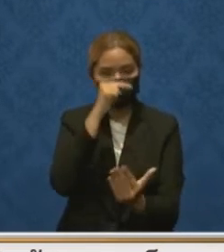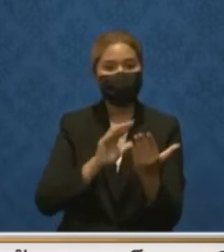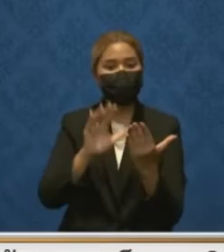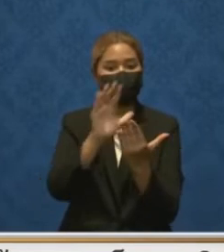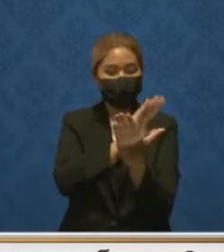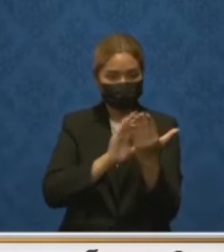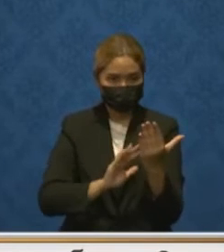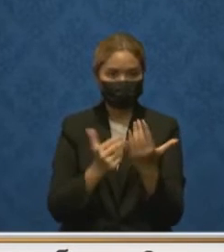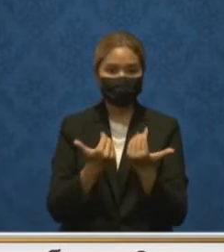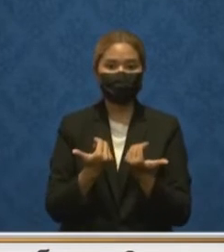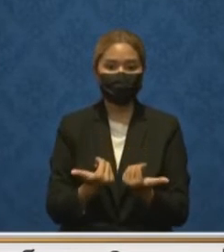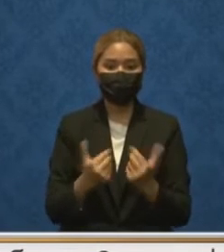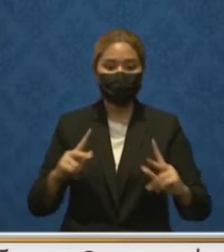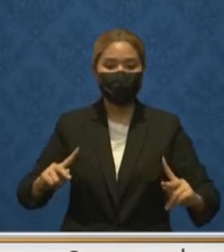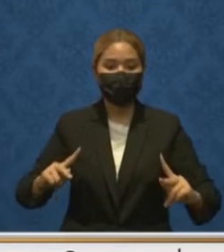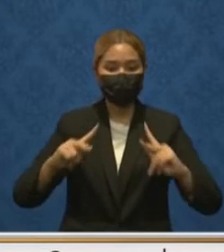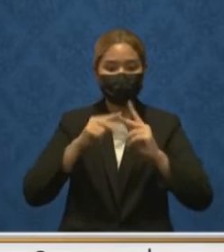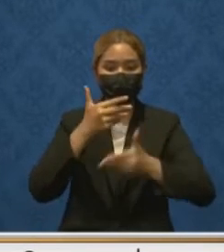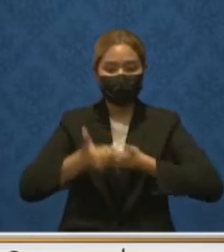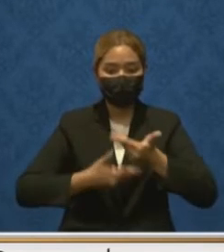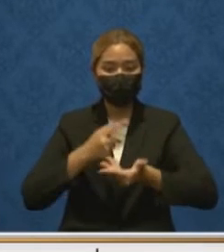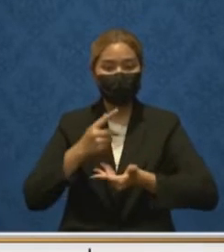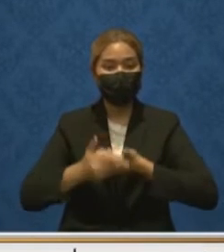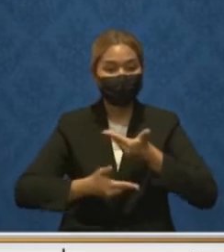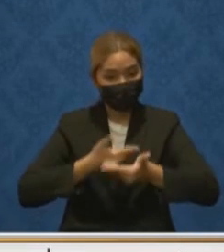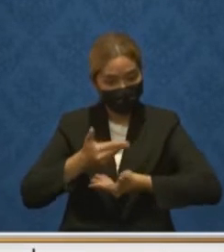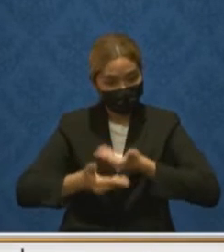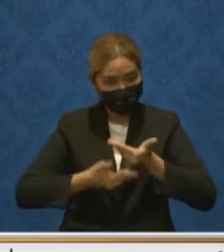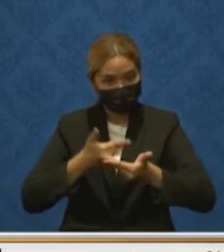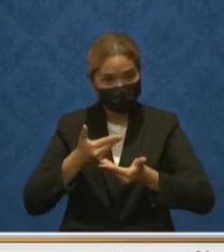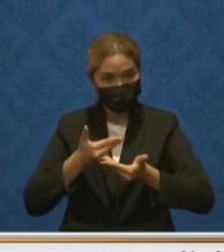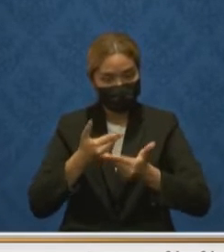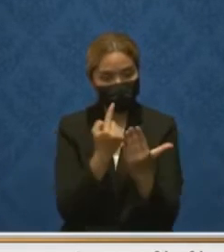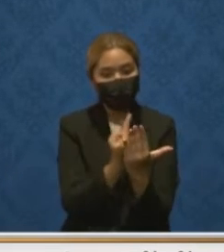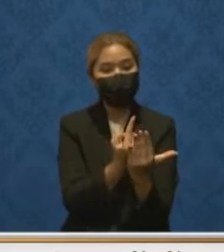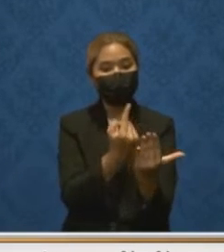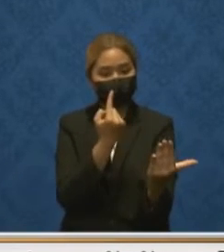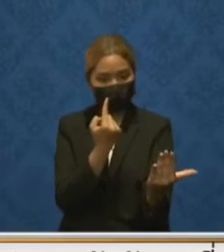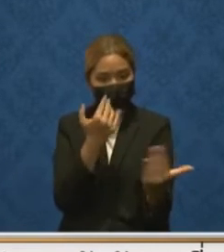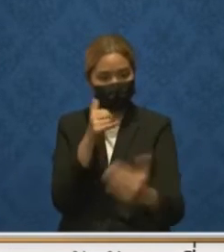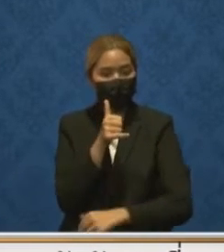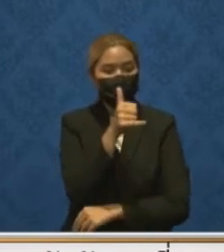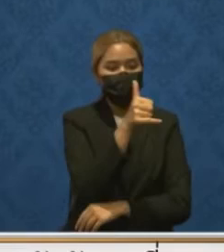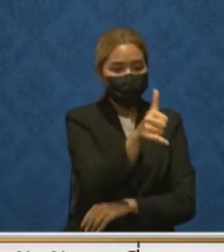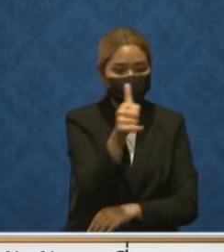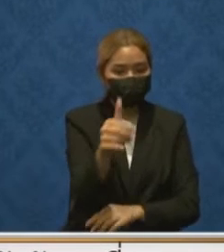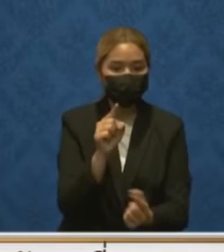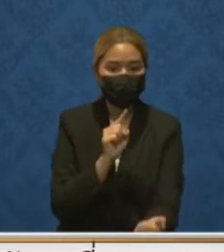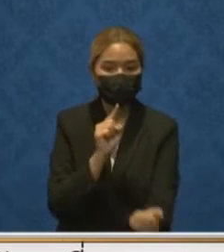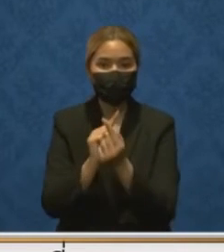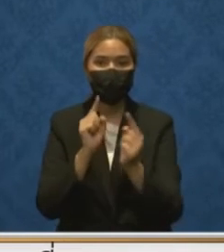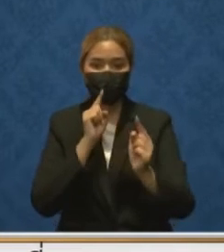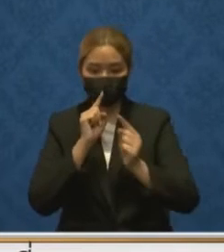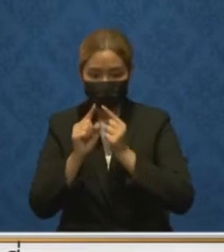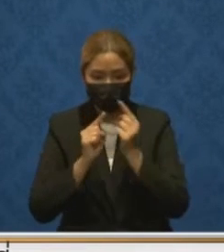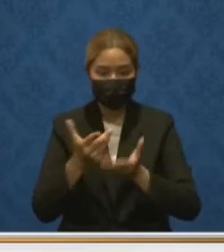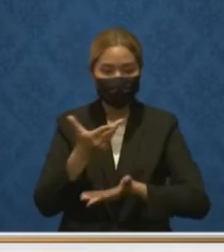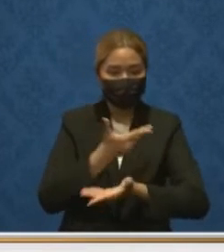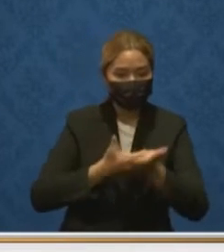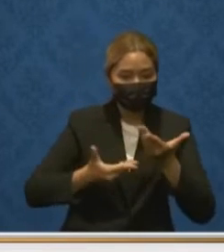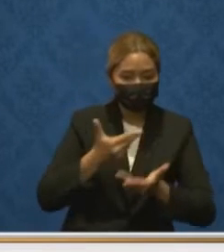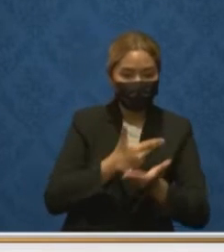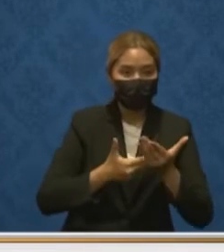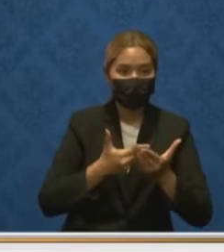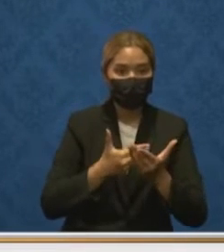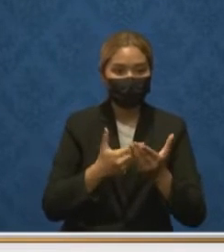ซึ่งกระโทษภานิได้เตรียมผู้นำเข้าที่จะไปหารือกับผู้ส่ออกปุยของซาวดิอราเบี